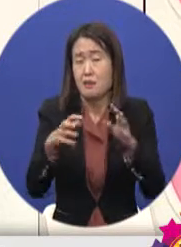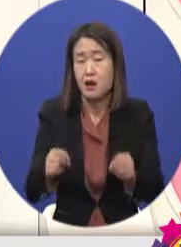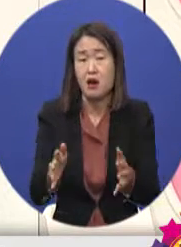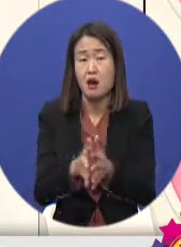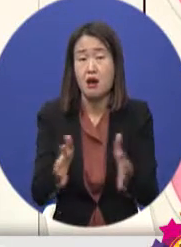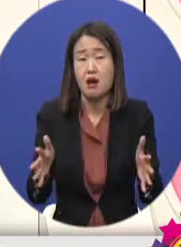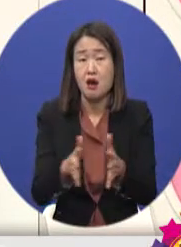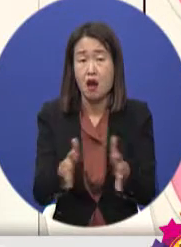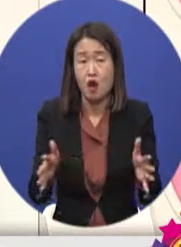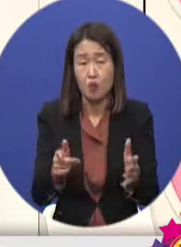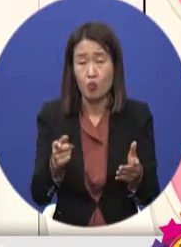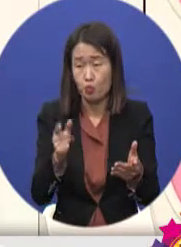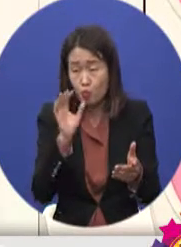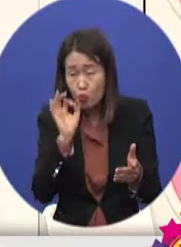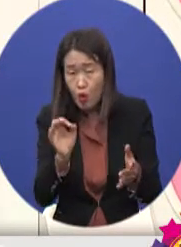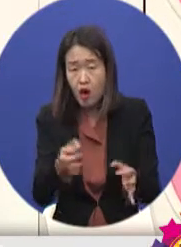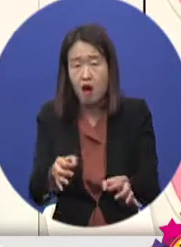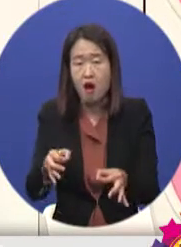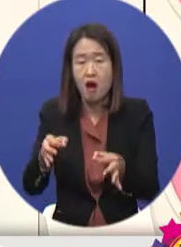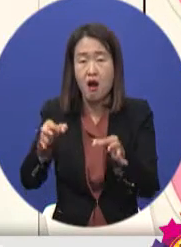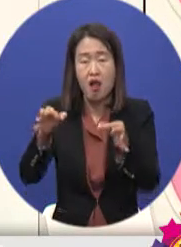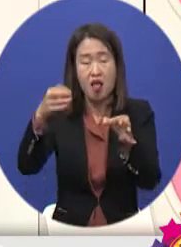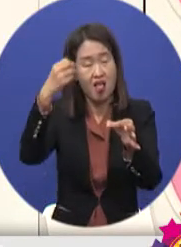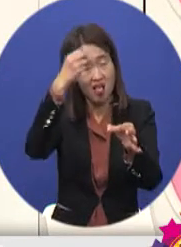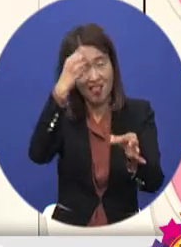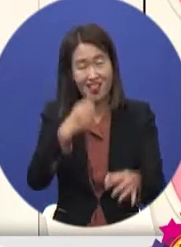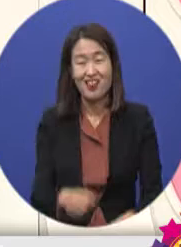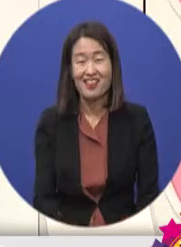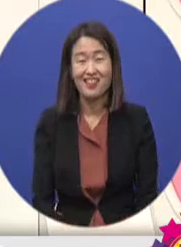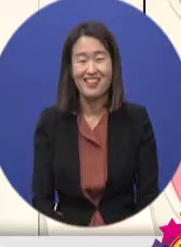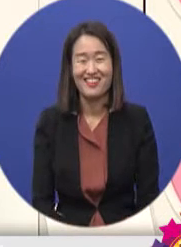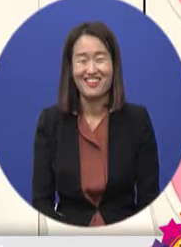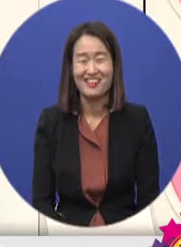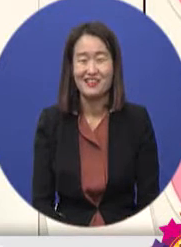아파트금이 서울 못지않게 비싸더라고요. 네, 그렇습니다. 네.